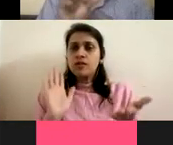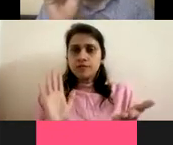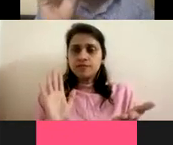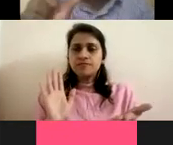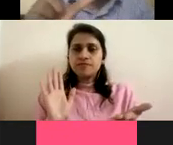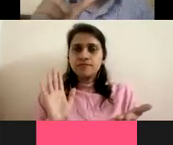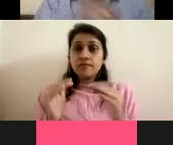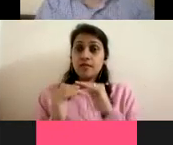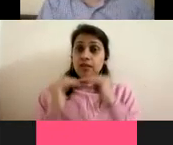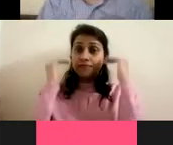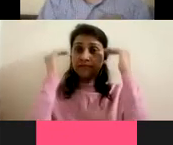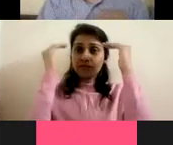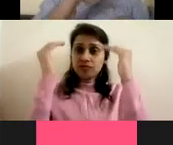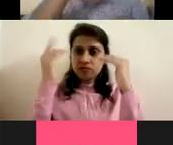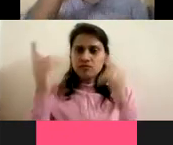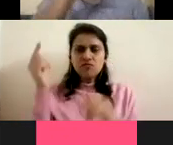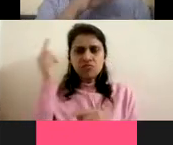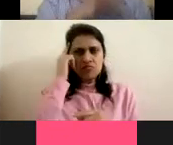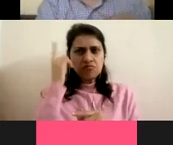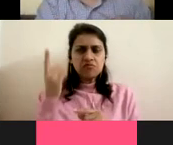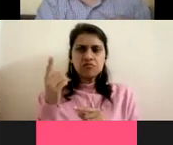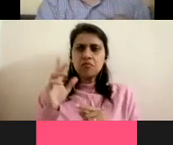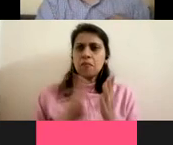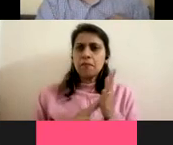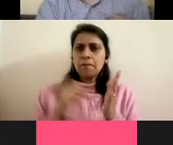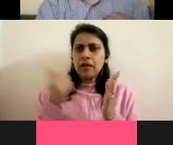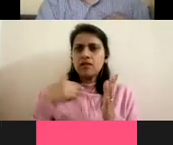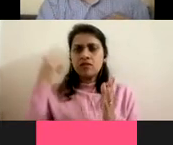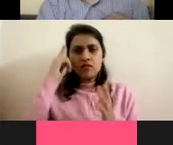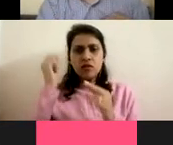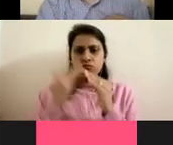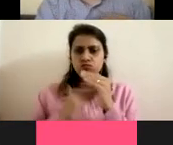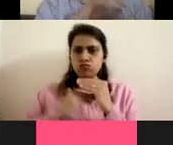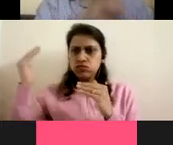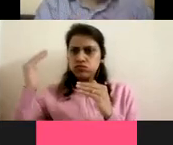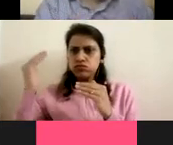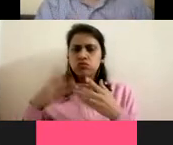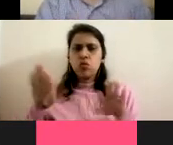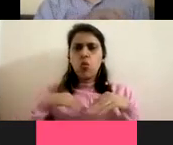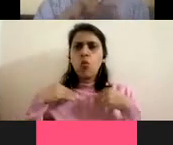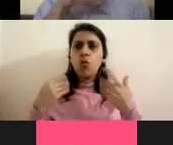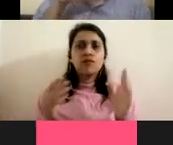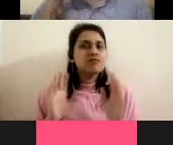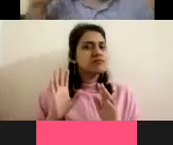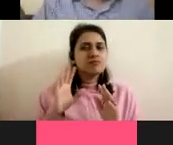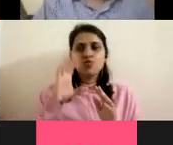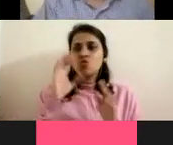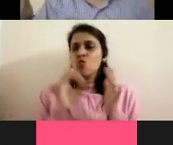को शॉर्ट रन में तो ये तो सोचता है कि मेरा मुझे कॉस्ट इंटर करना पड़ रहा है तो ये कॉस्ट नहीं है हम